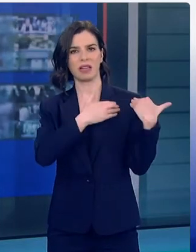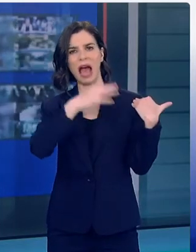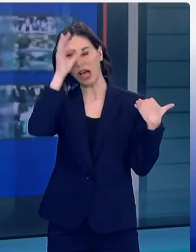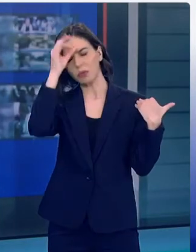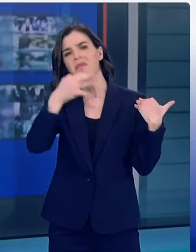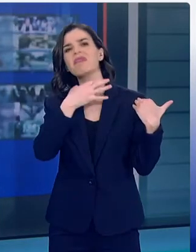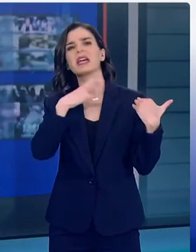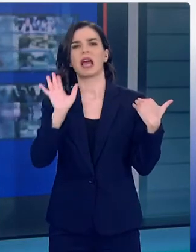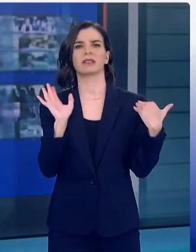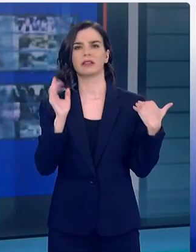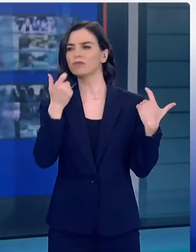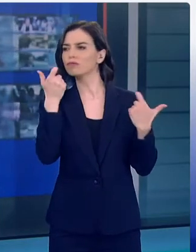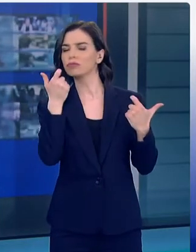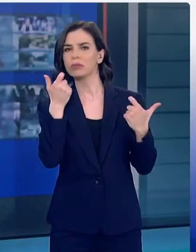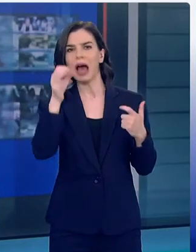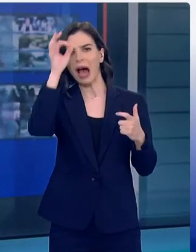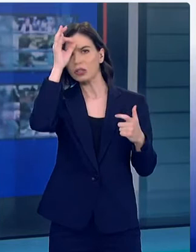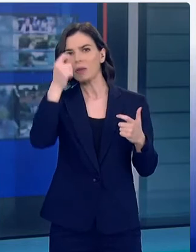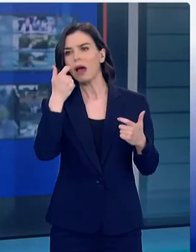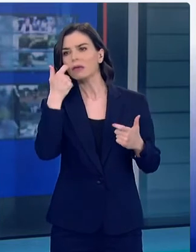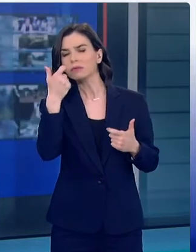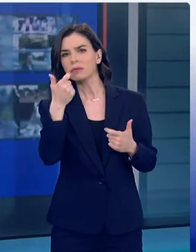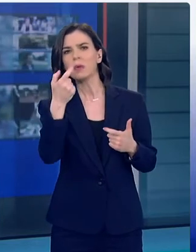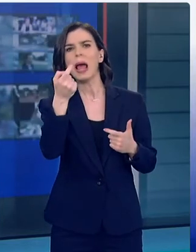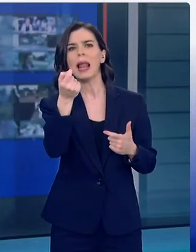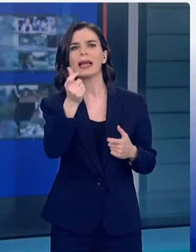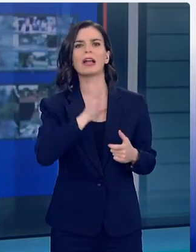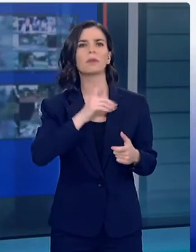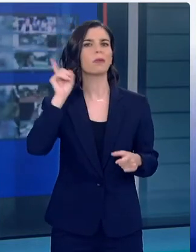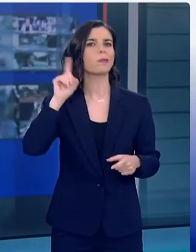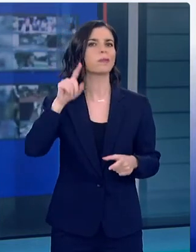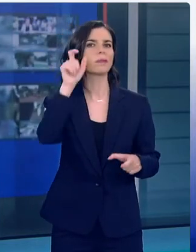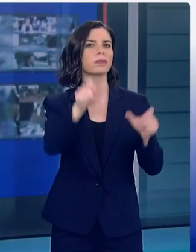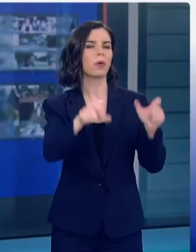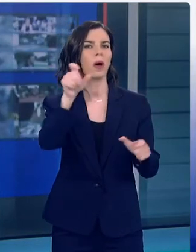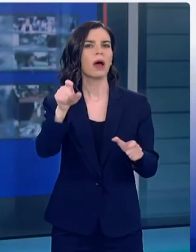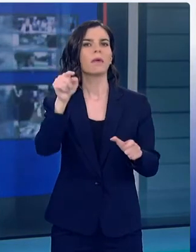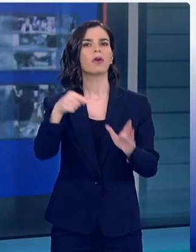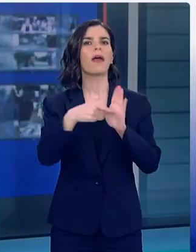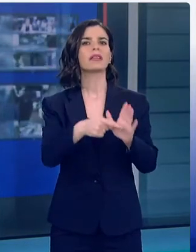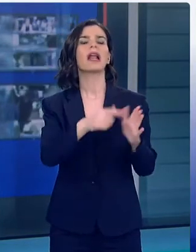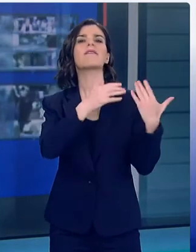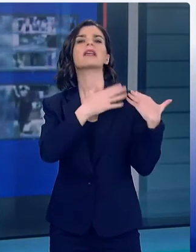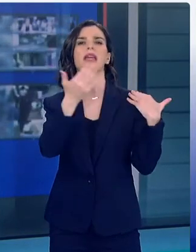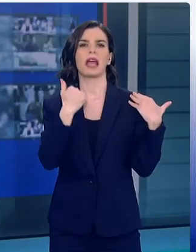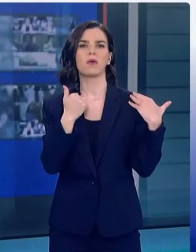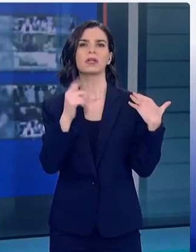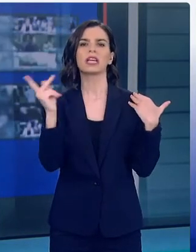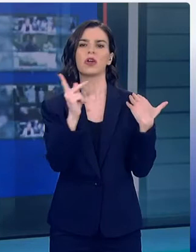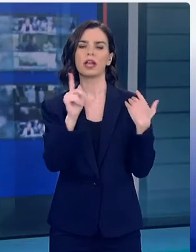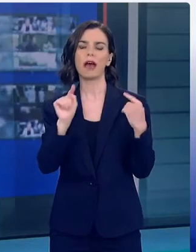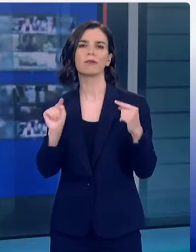η αστυνομία. Η αστυνομία μας χρειάστηκε για τους πολύ λίγους παραβάτες που απλά έδειξαν ανευθυνότητα και αντικοινωνική